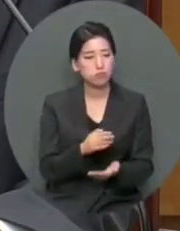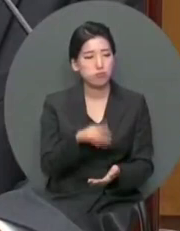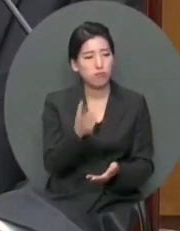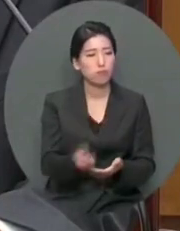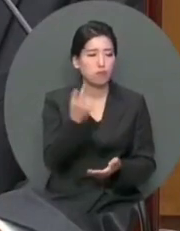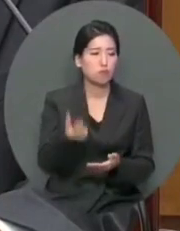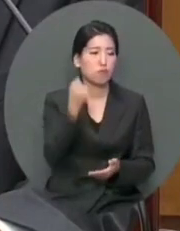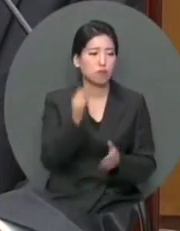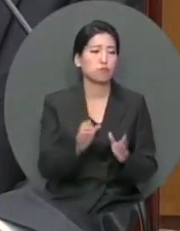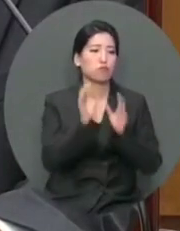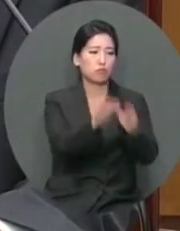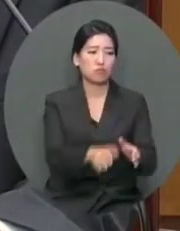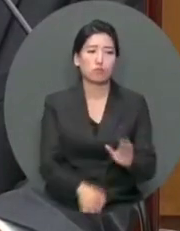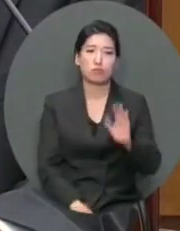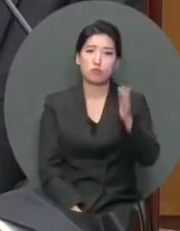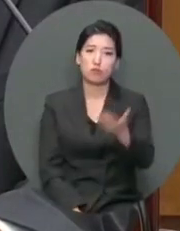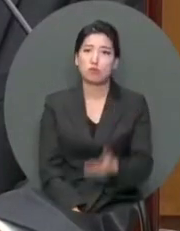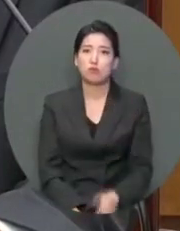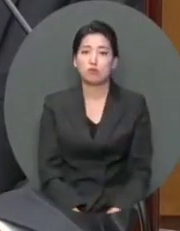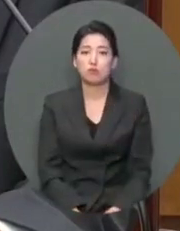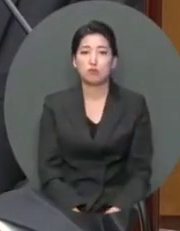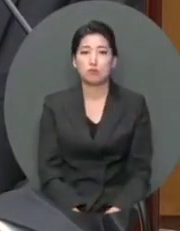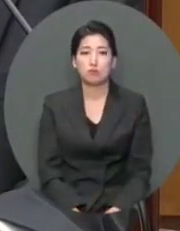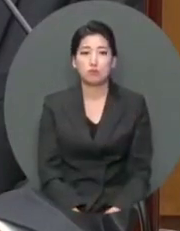전원합의체로 사건을 넘겼어야죠. 그런데